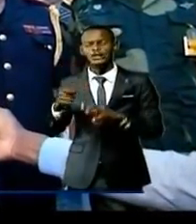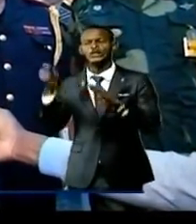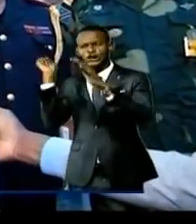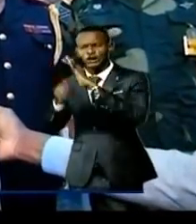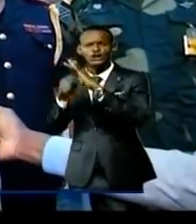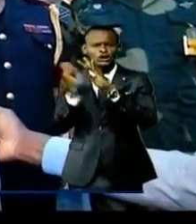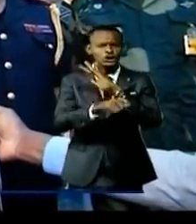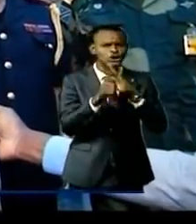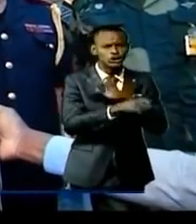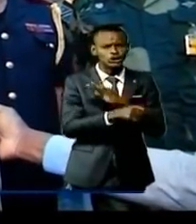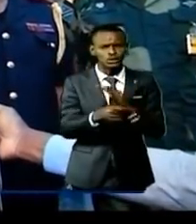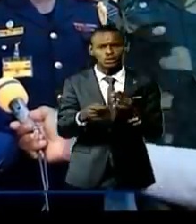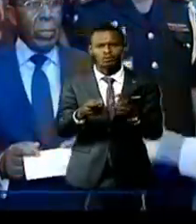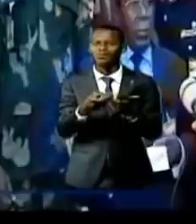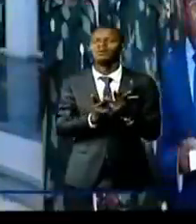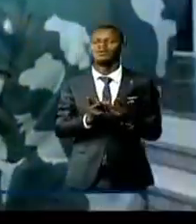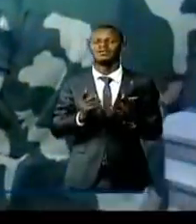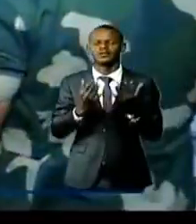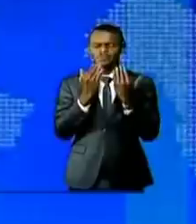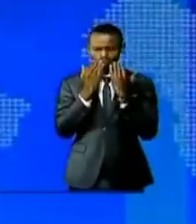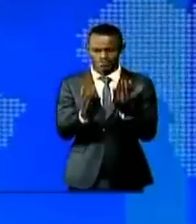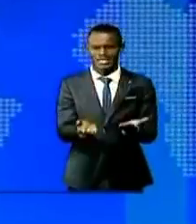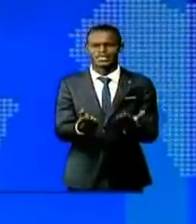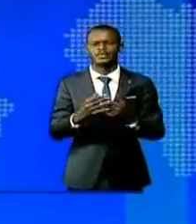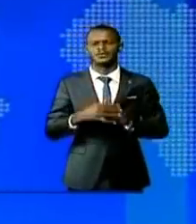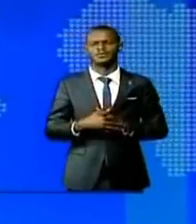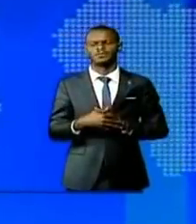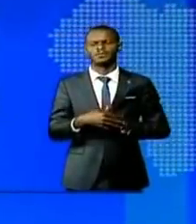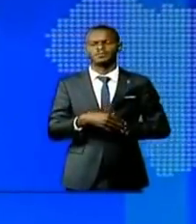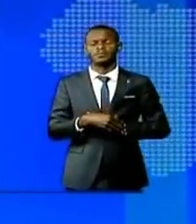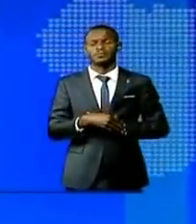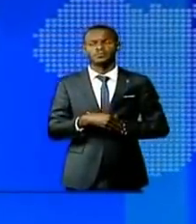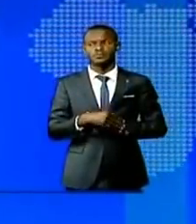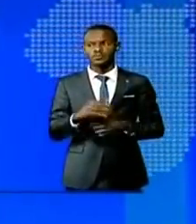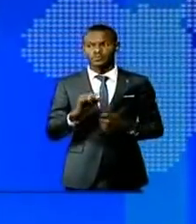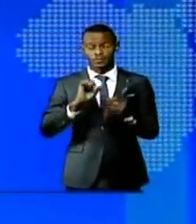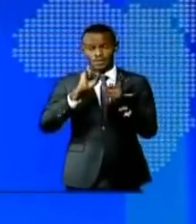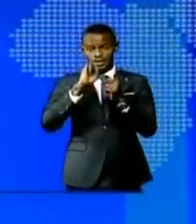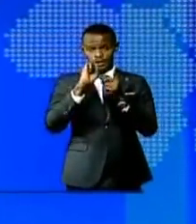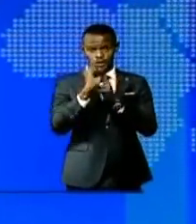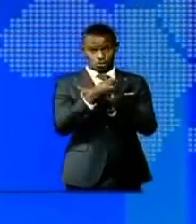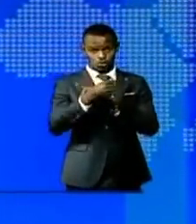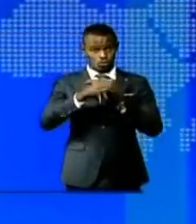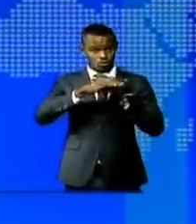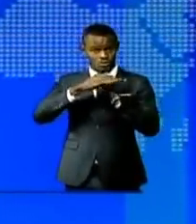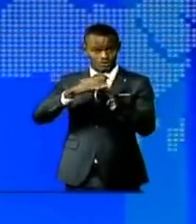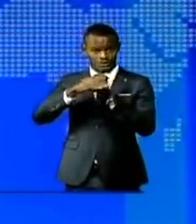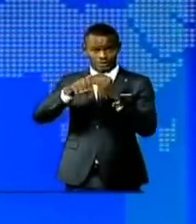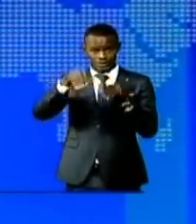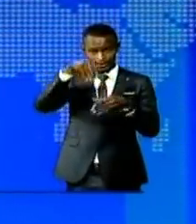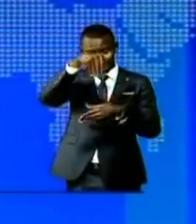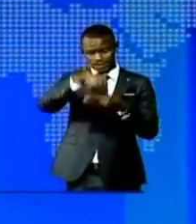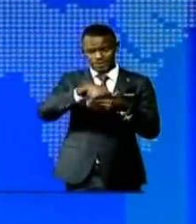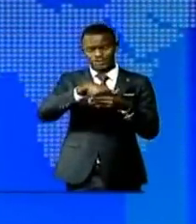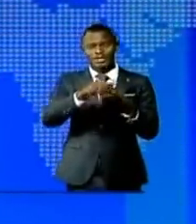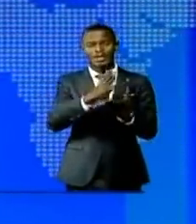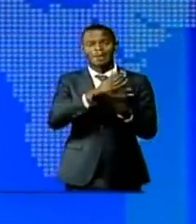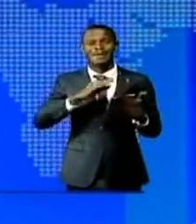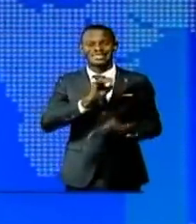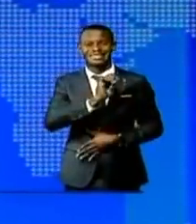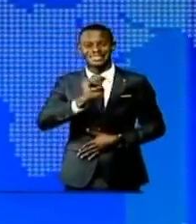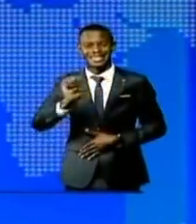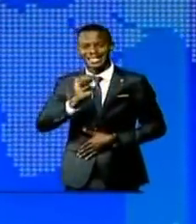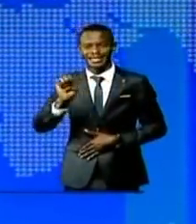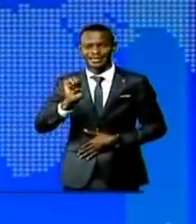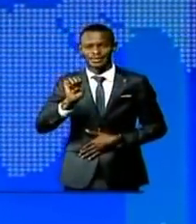urbaines. Je vous remercie. La situation sécuritaire dans la partie est de la République démocratique